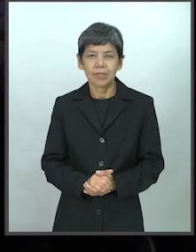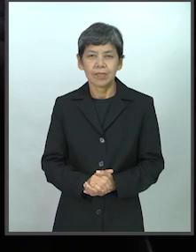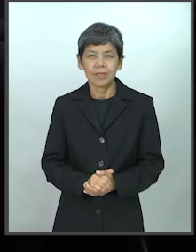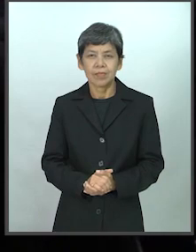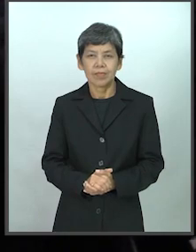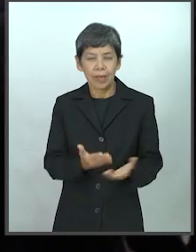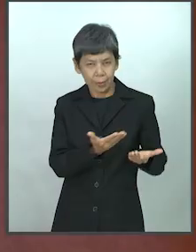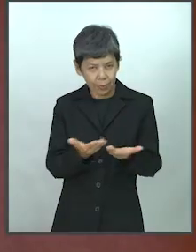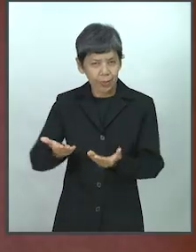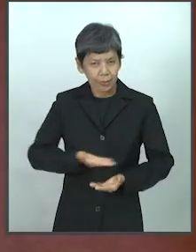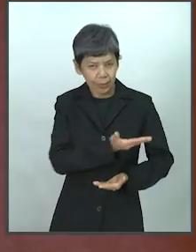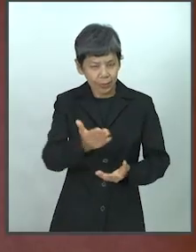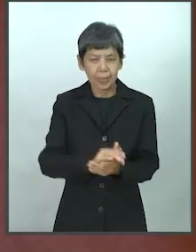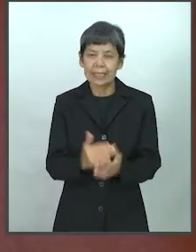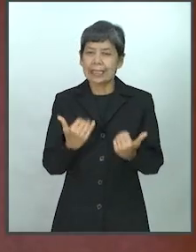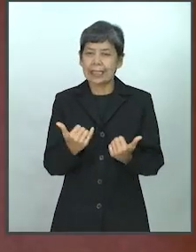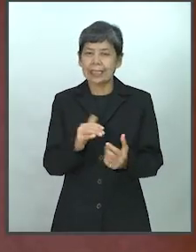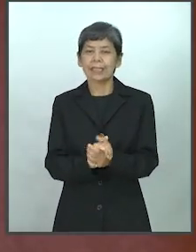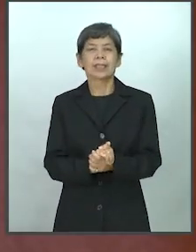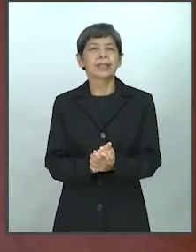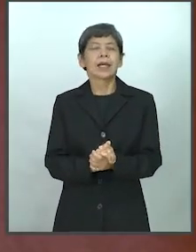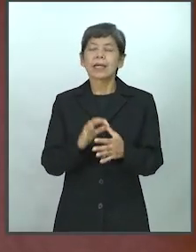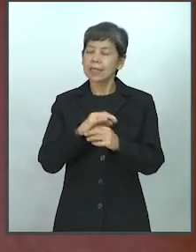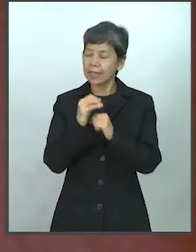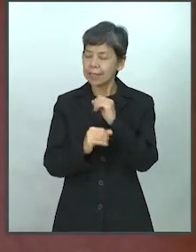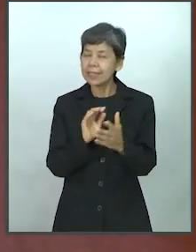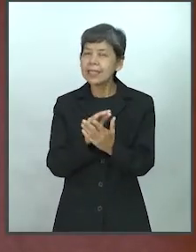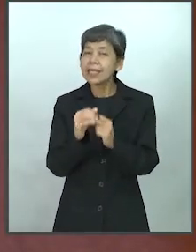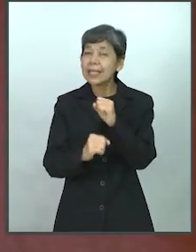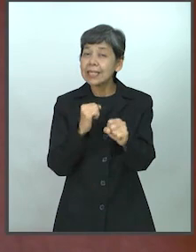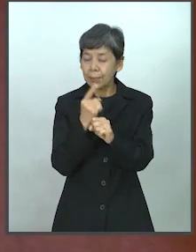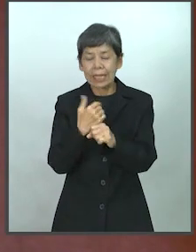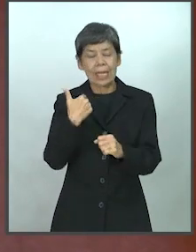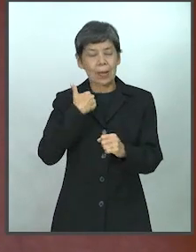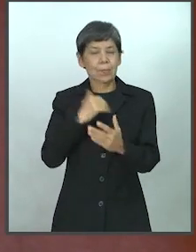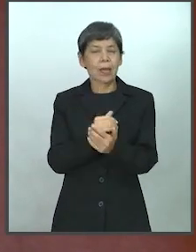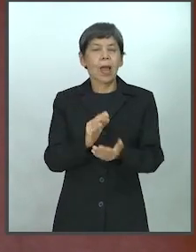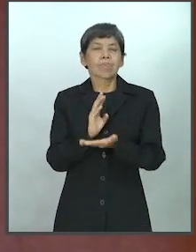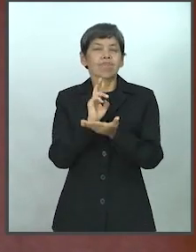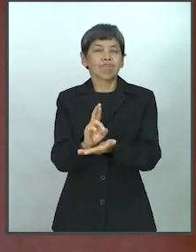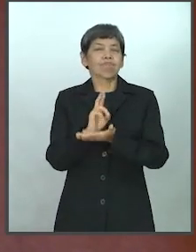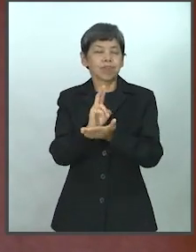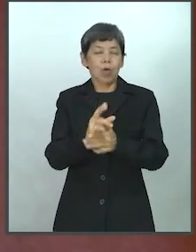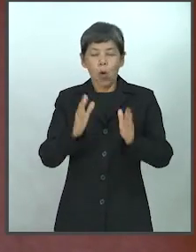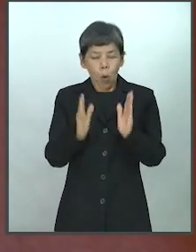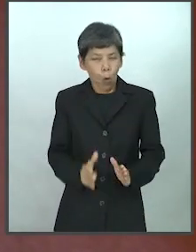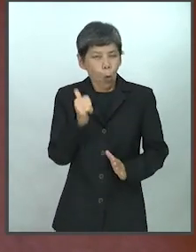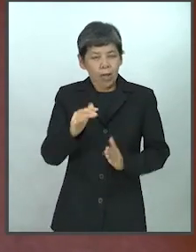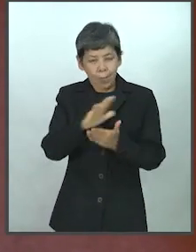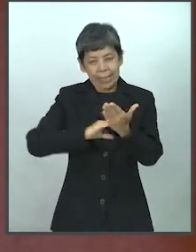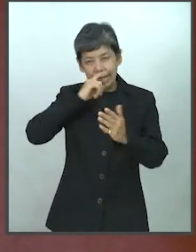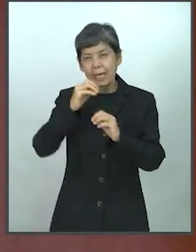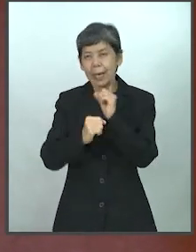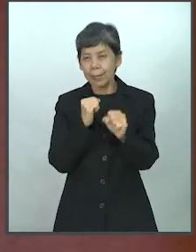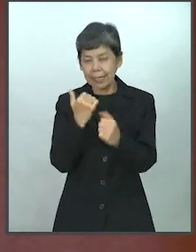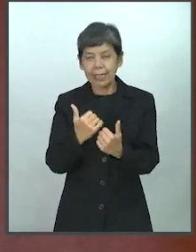ขอต้อนรับทุกท่านค่ะเข้าสู่งาน1ทศวรรษรางวัลคนดีประเทศไทยและพิธีมอบรางวัลคนดีประเทศไทยปีที่